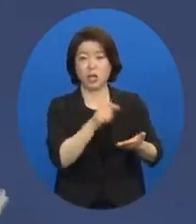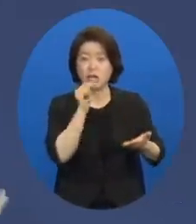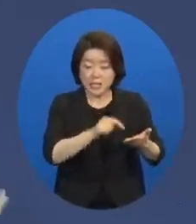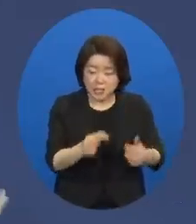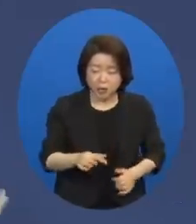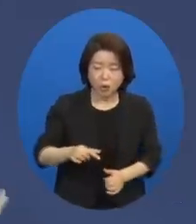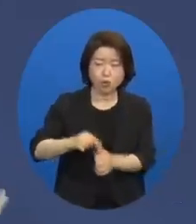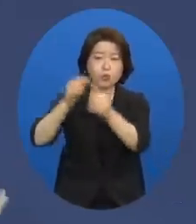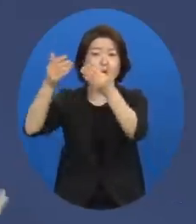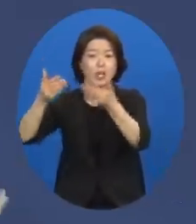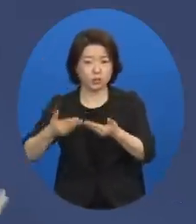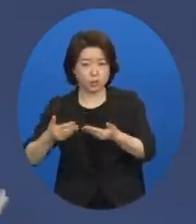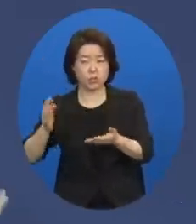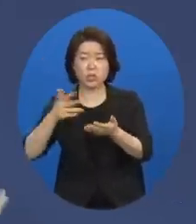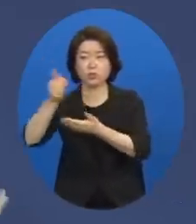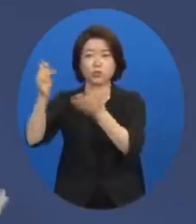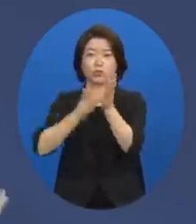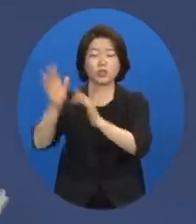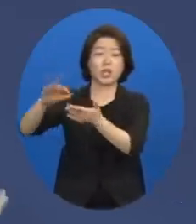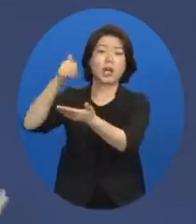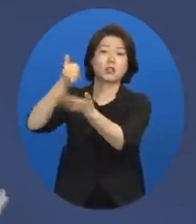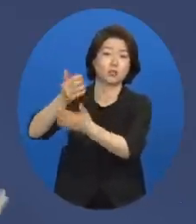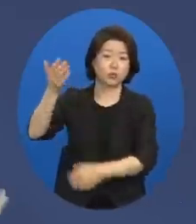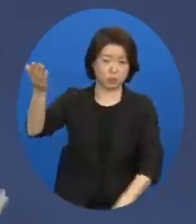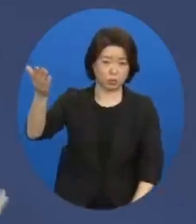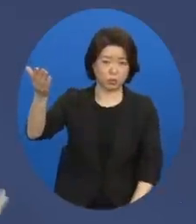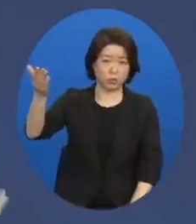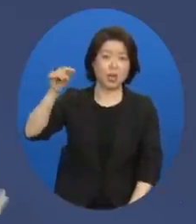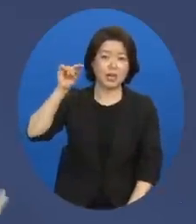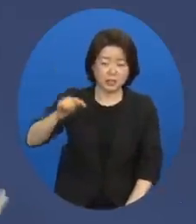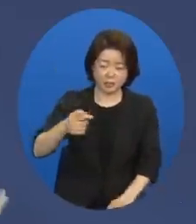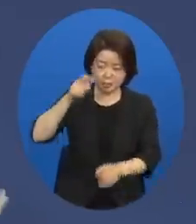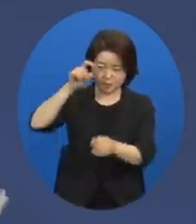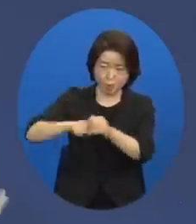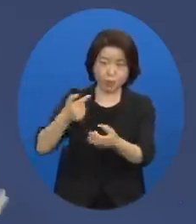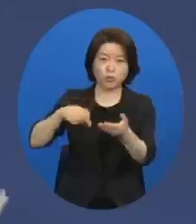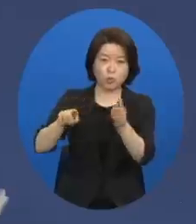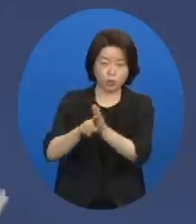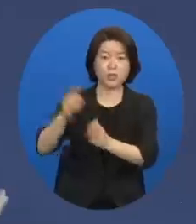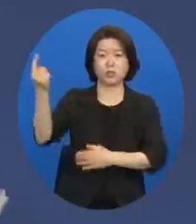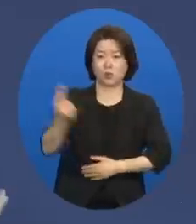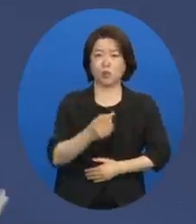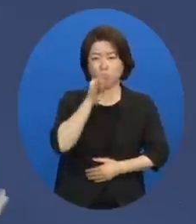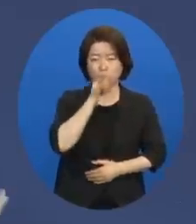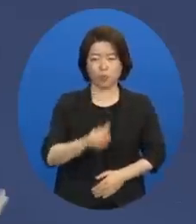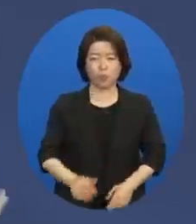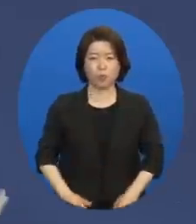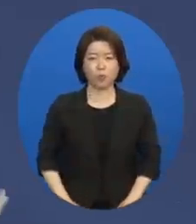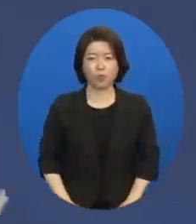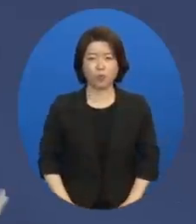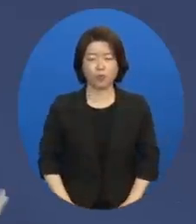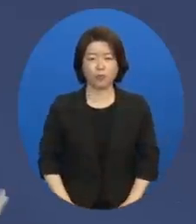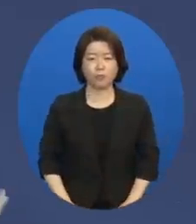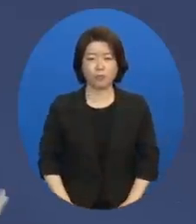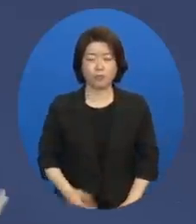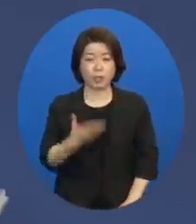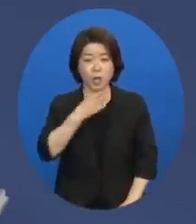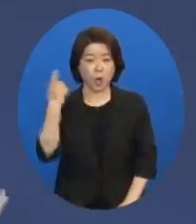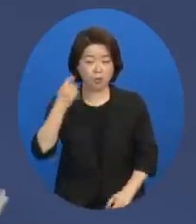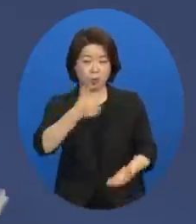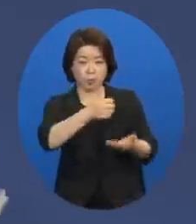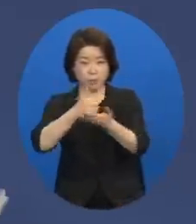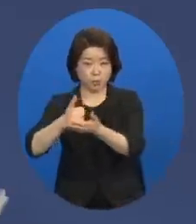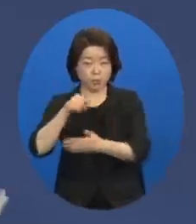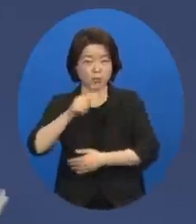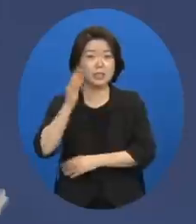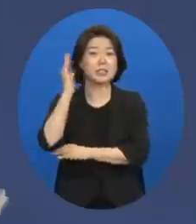구원해 주시는 주 예수 그리스도가 바로 그 목적을 위해서 오셨다고 말합니다. 근데 복음의 초청, 오늘